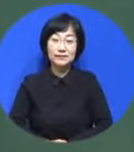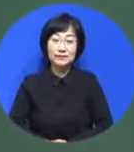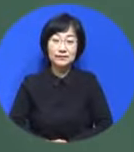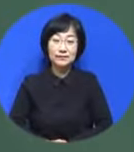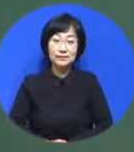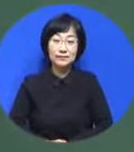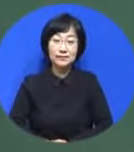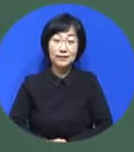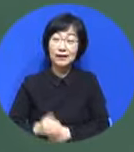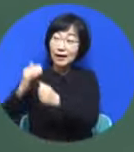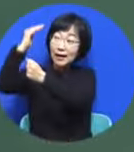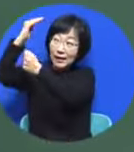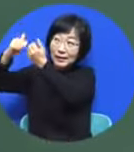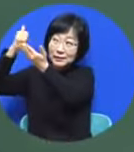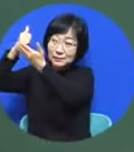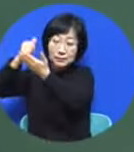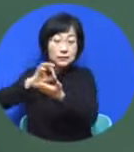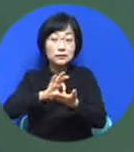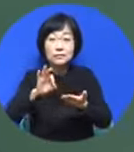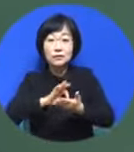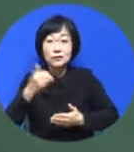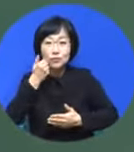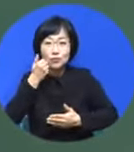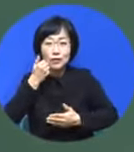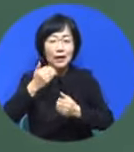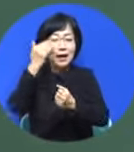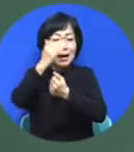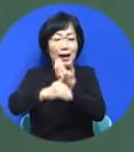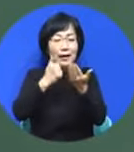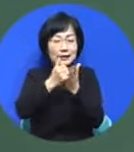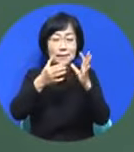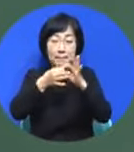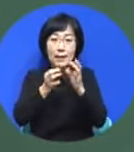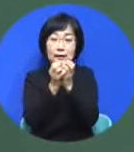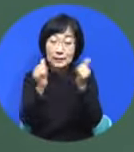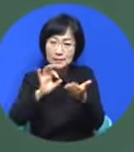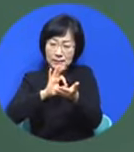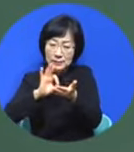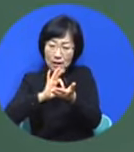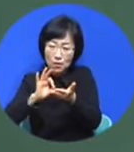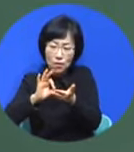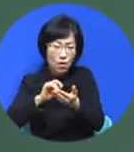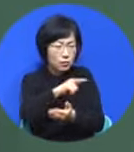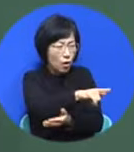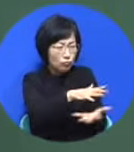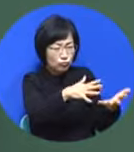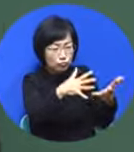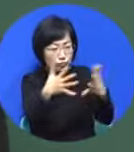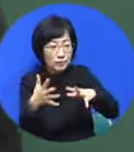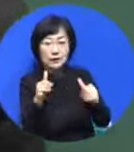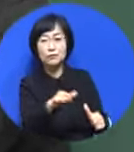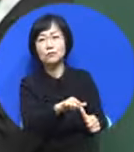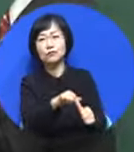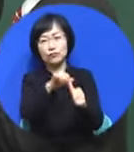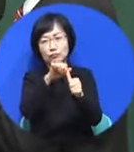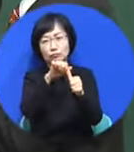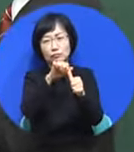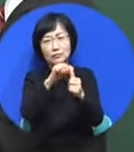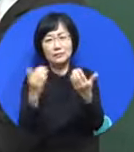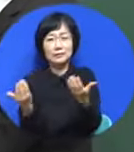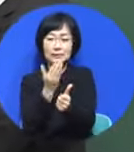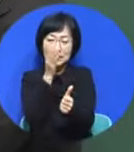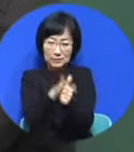하나님의 사람을 쓰셔서 죽어가는 자를 살리기를 원하시는 겁니다. God will use His own people, and He will save this